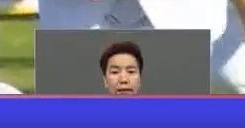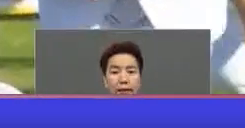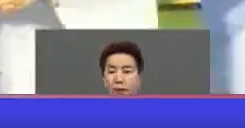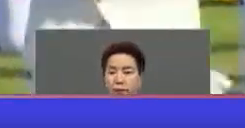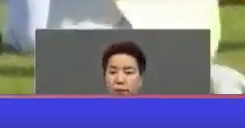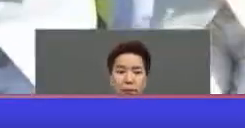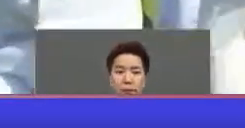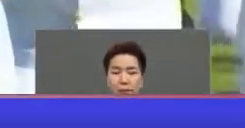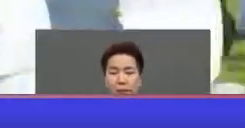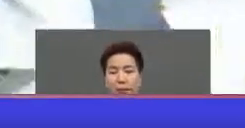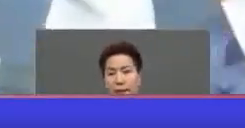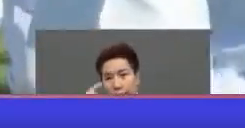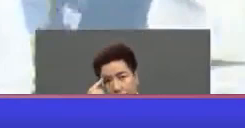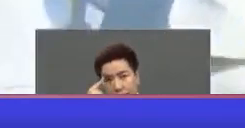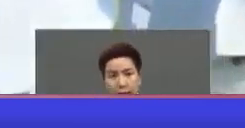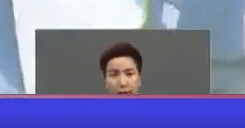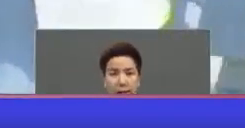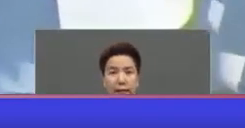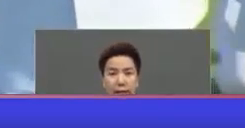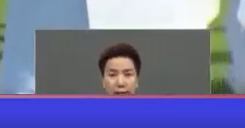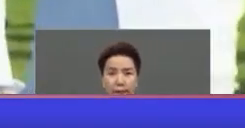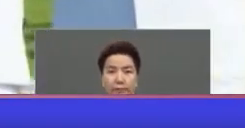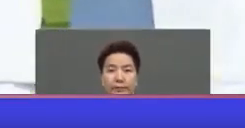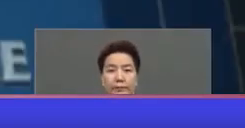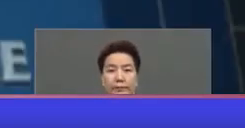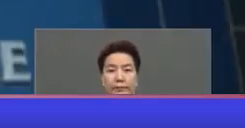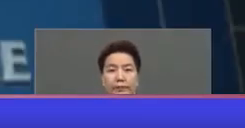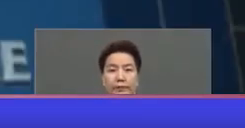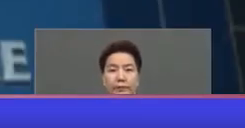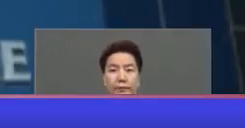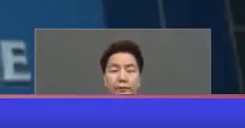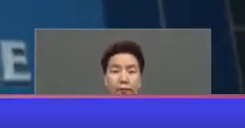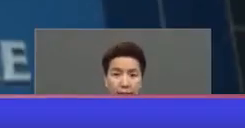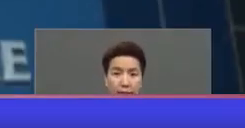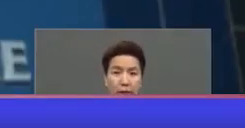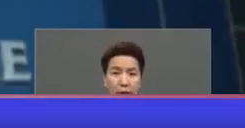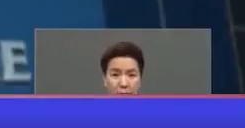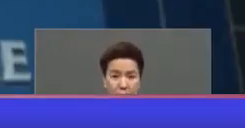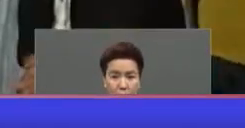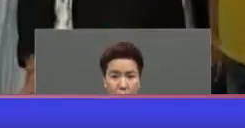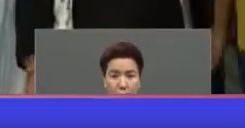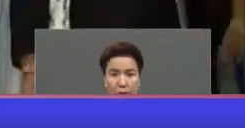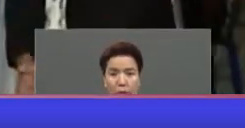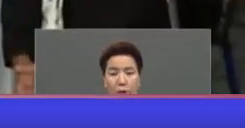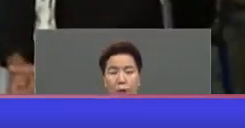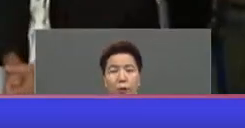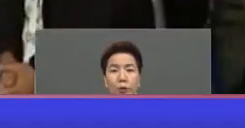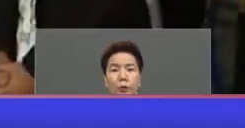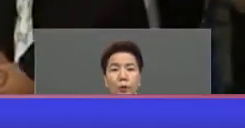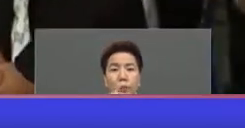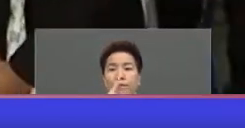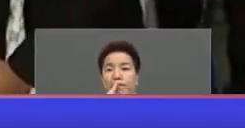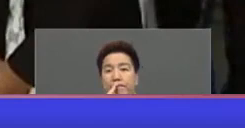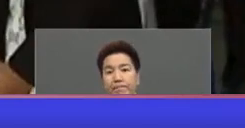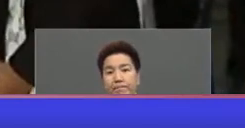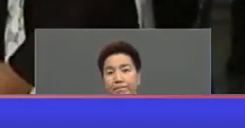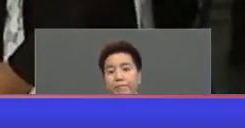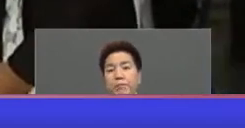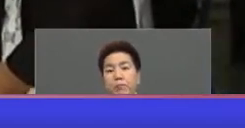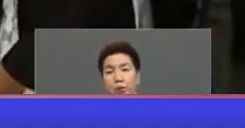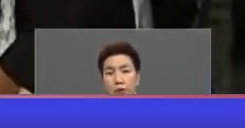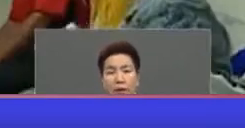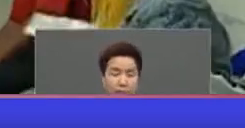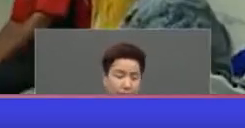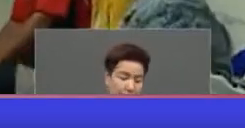เพลงพระราชนิพนธ์นิทรรศการสำเนาภาพฝีพระหัตถ์วีดิทัศน์เรื่องอัครศิลปินโครงการ 3ทศวรรษและ